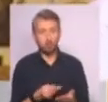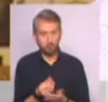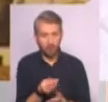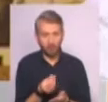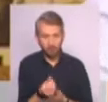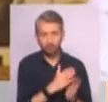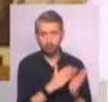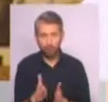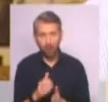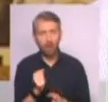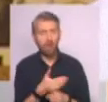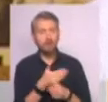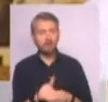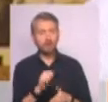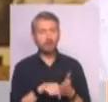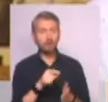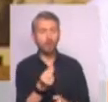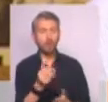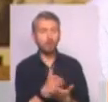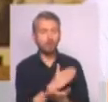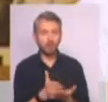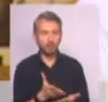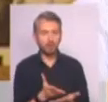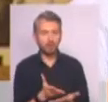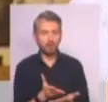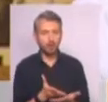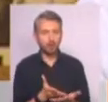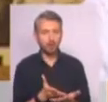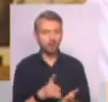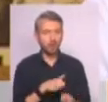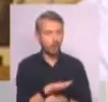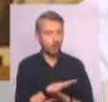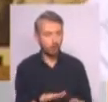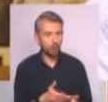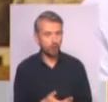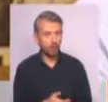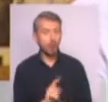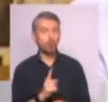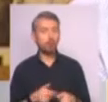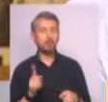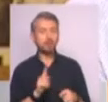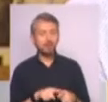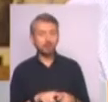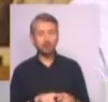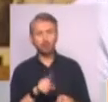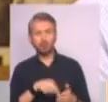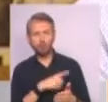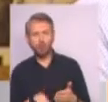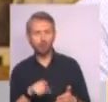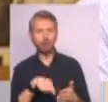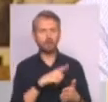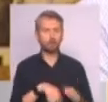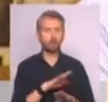тарифу, а частини від цього тарифу взагалі не оплачуються. Для того, щоб якби відповідно ці речі спростовувати чи не